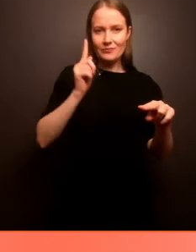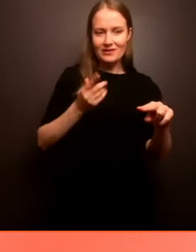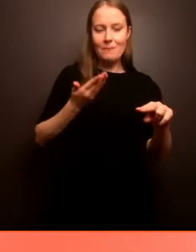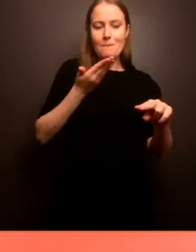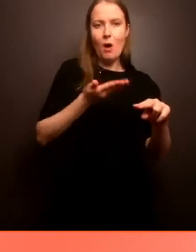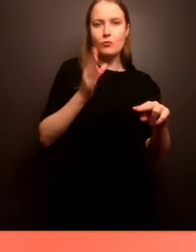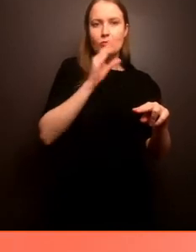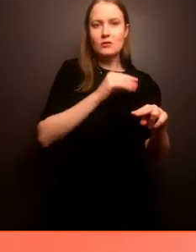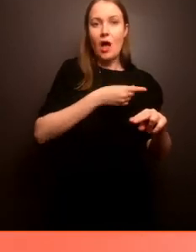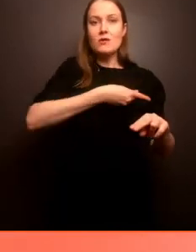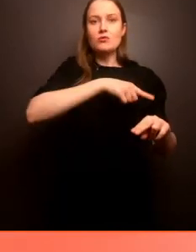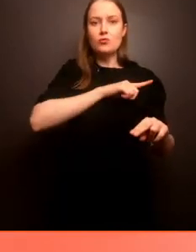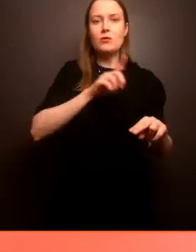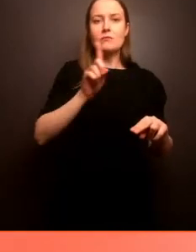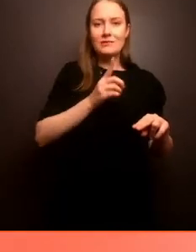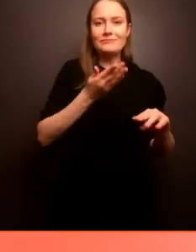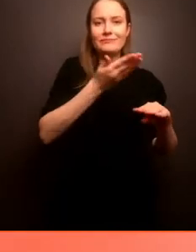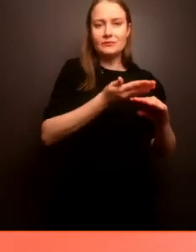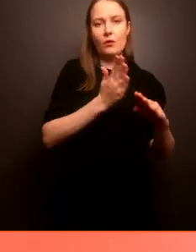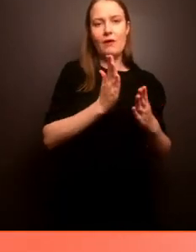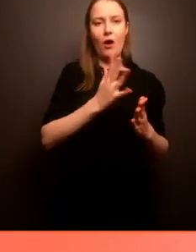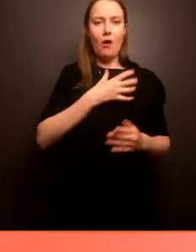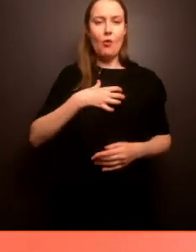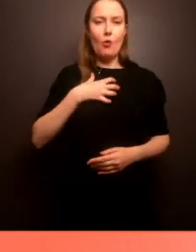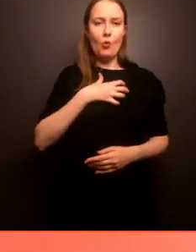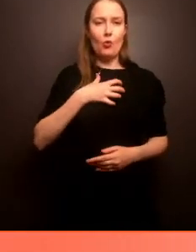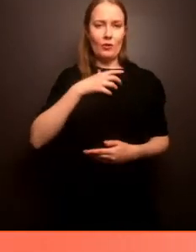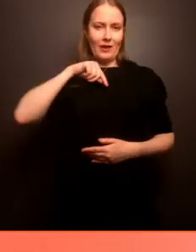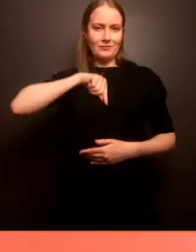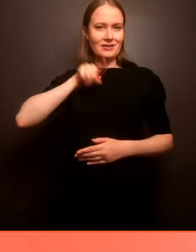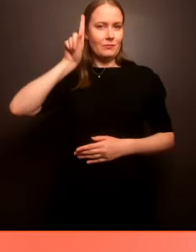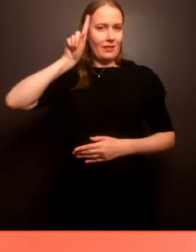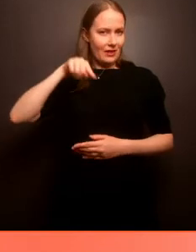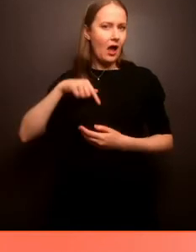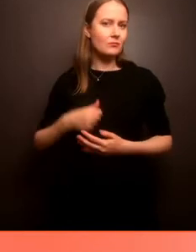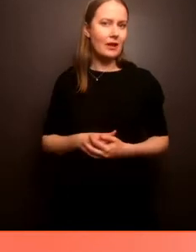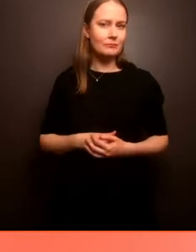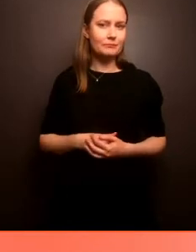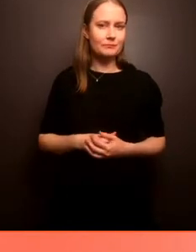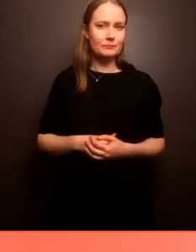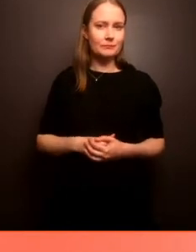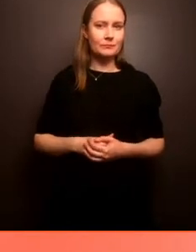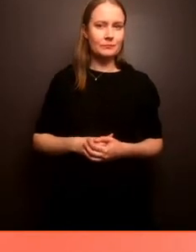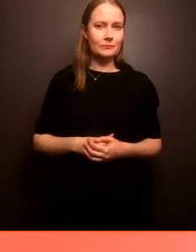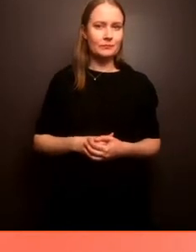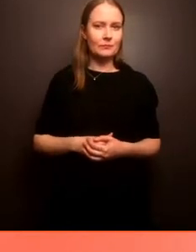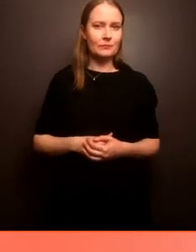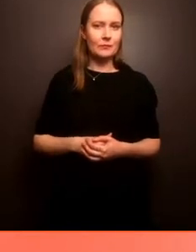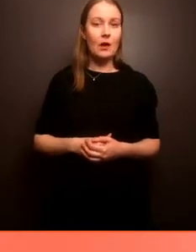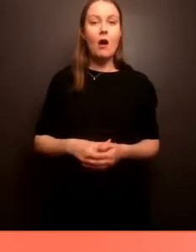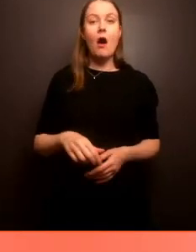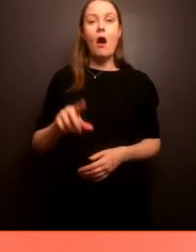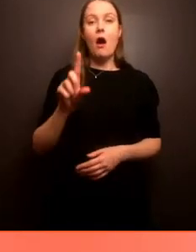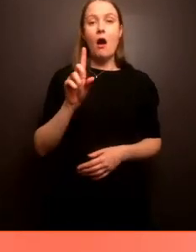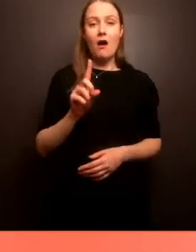minu üheks oluliseks vajaduseks. Aga